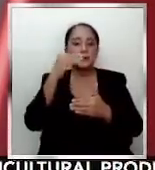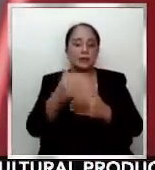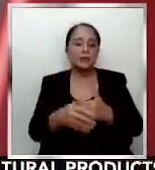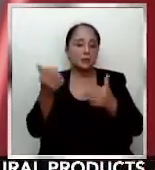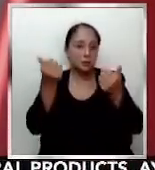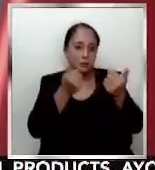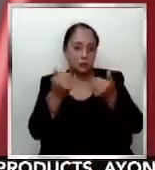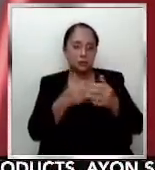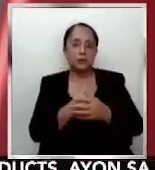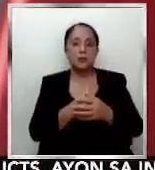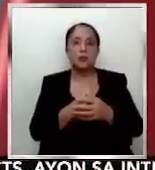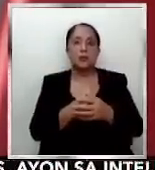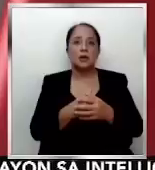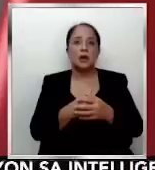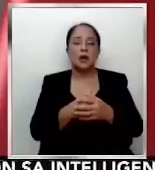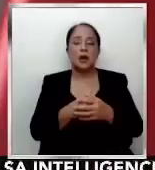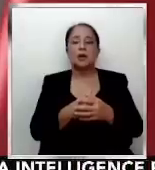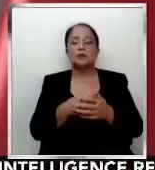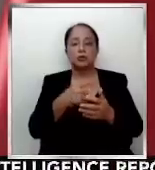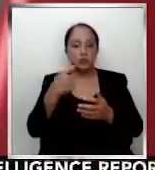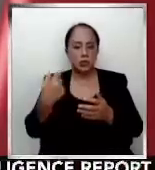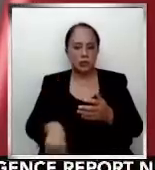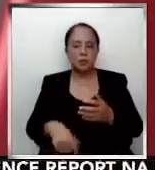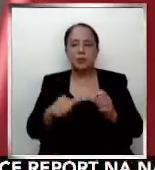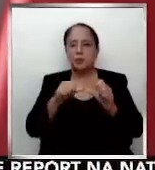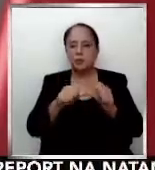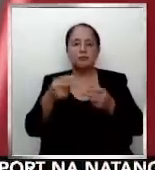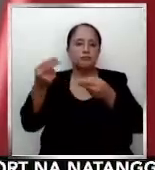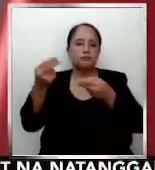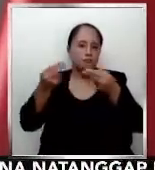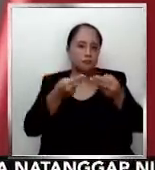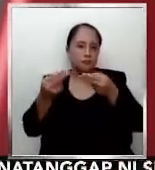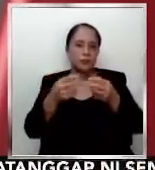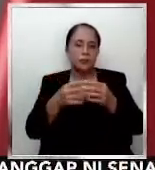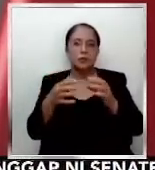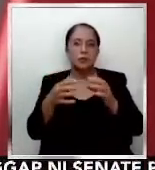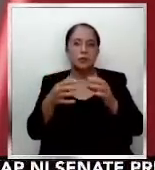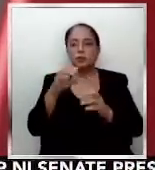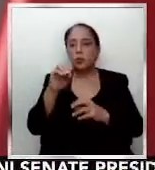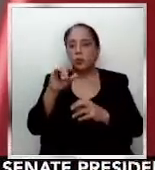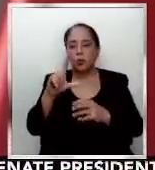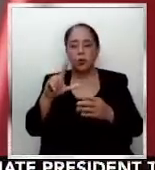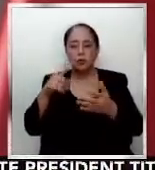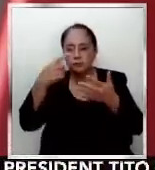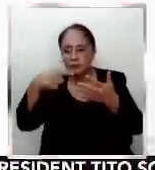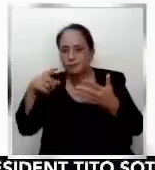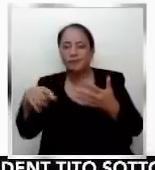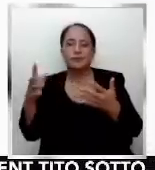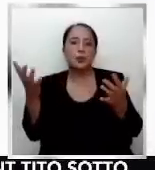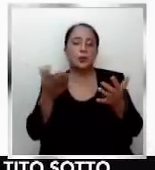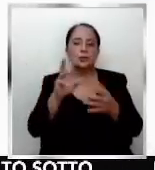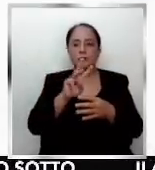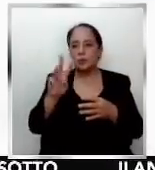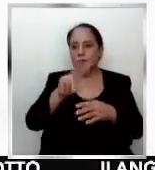administrasyon ang bansang China para matuloy ang negosasyon para sa joint oil exploration sa West Philippine Sea.